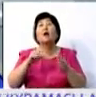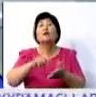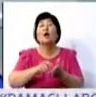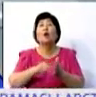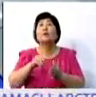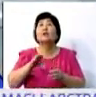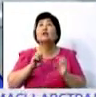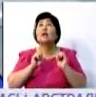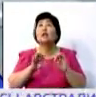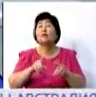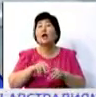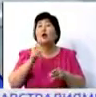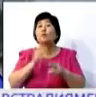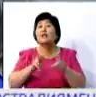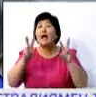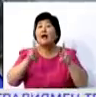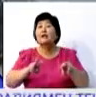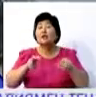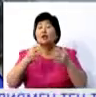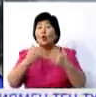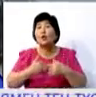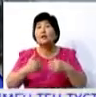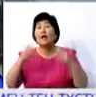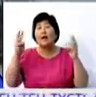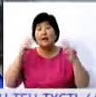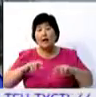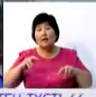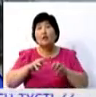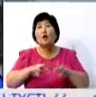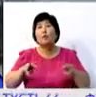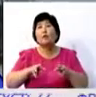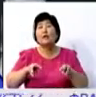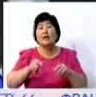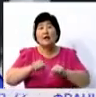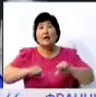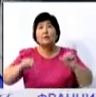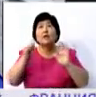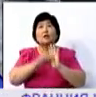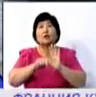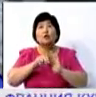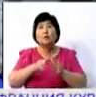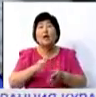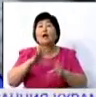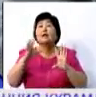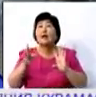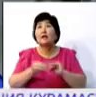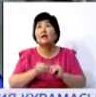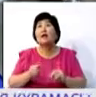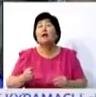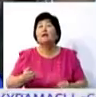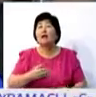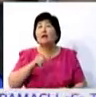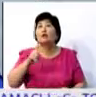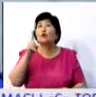аудиторияға тест тапсырушылар металл іздегіш құралдар арқылы министрлік комиссия өкілдерінің тексеруімен кіргізілді. Нәтижесінде талап